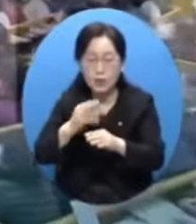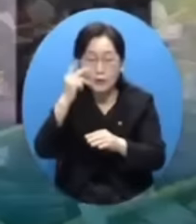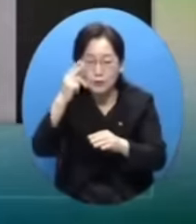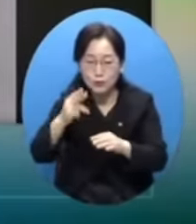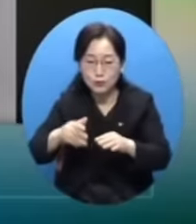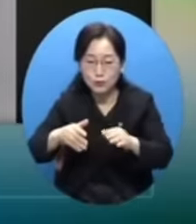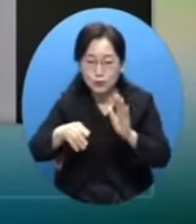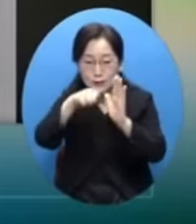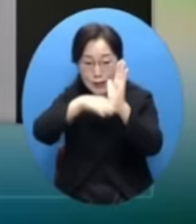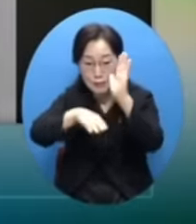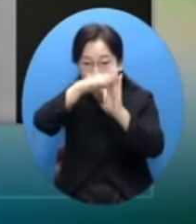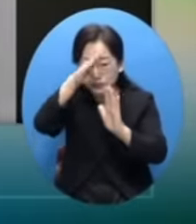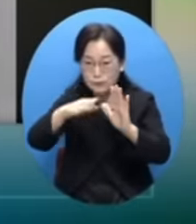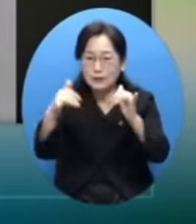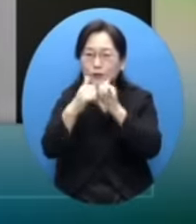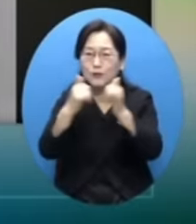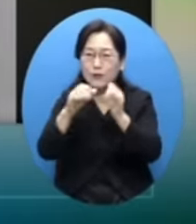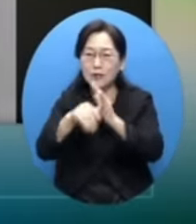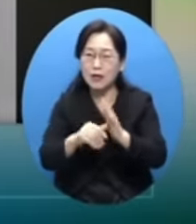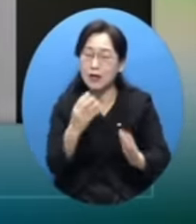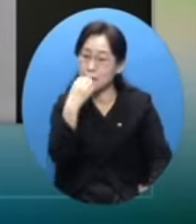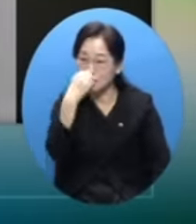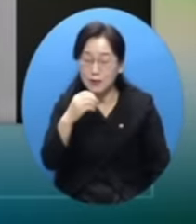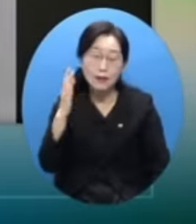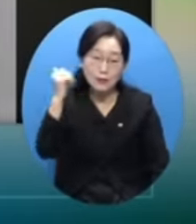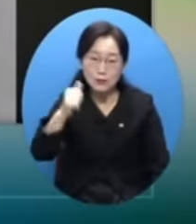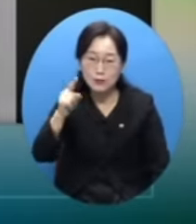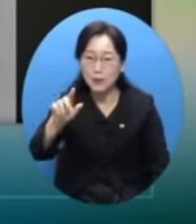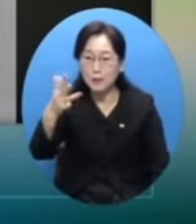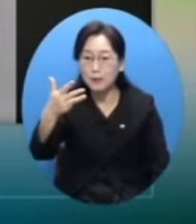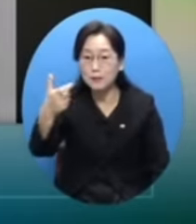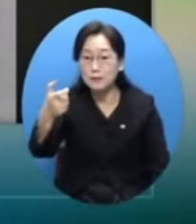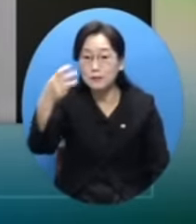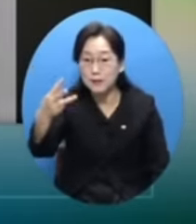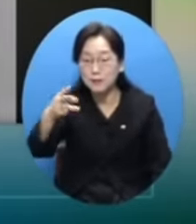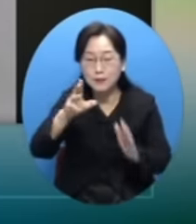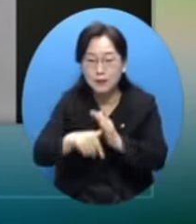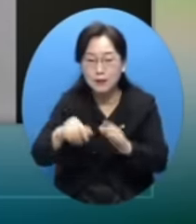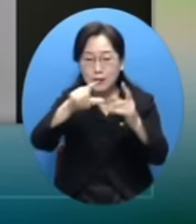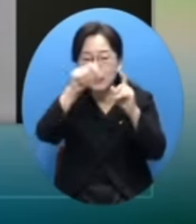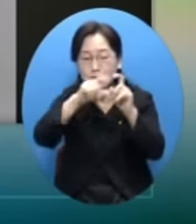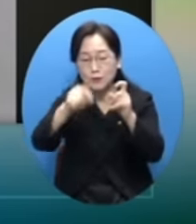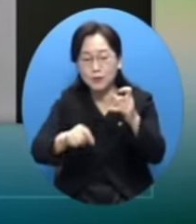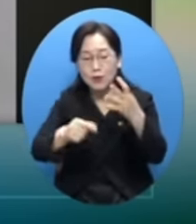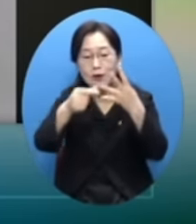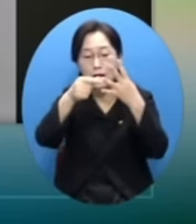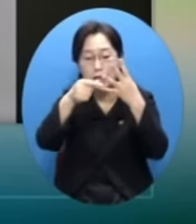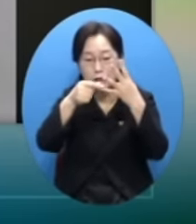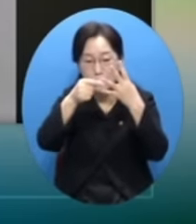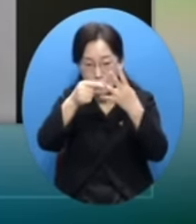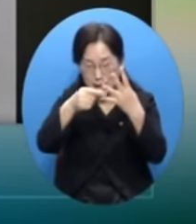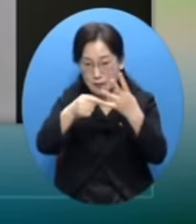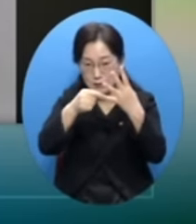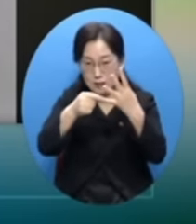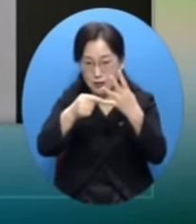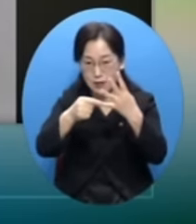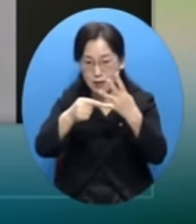대통령이 1863년 11월 넷째 목요일을 추수감사절 공휴일로 정했습니다.